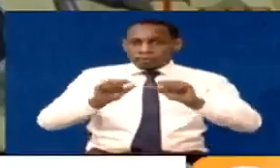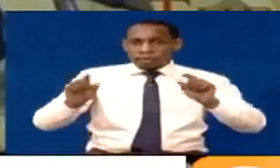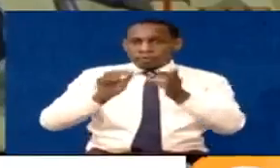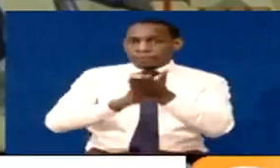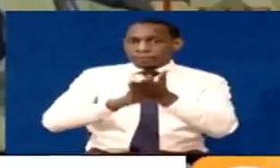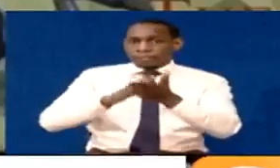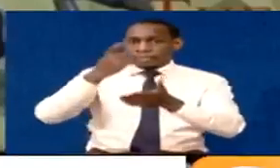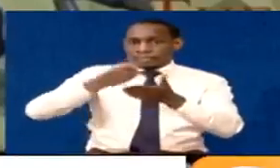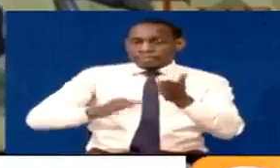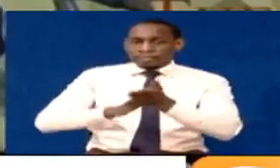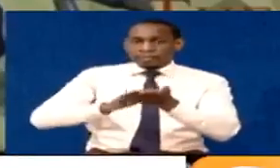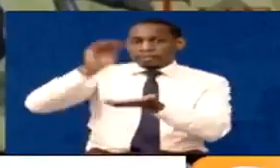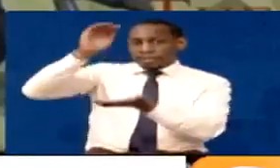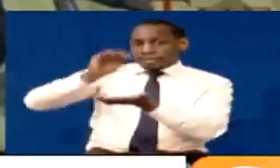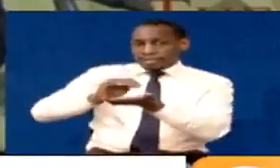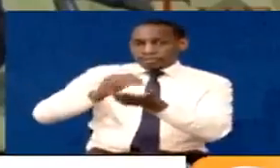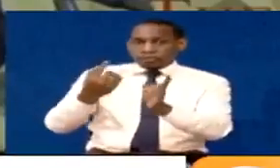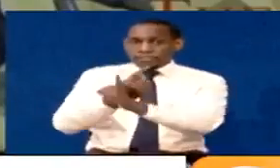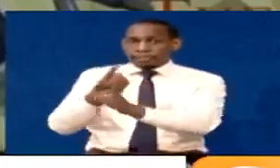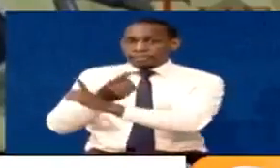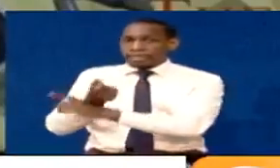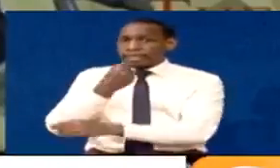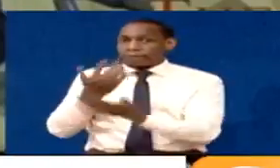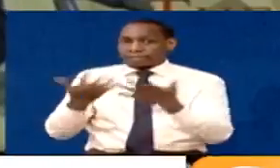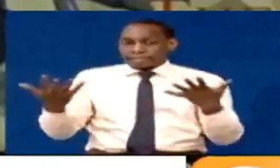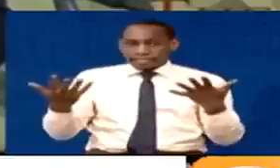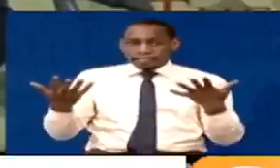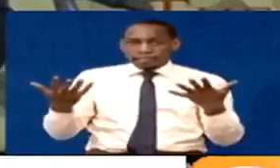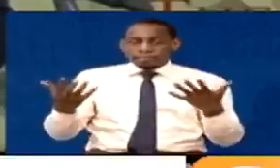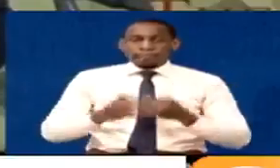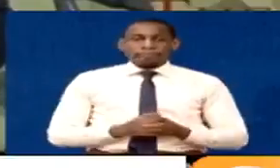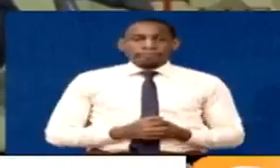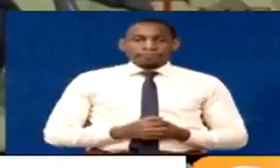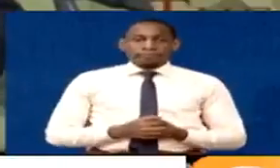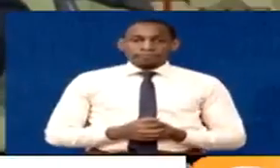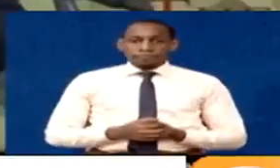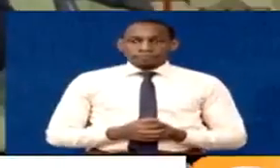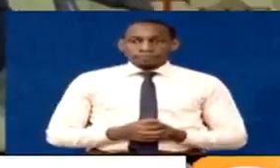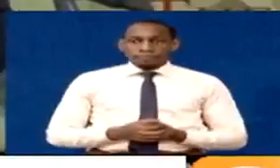be proposing tax relief measures on the various pharmaceutical products and medical equipment.